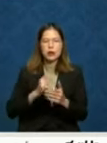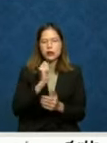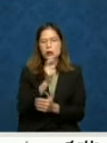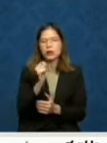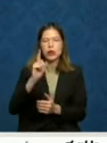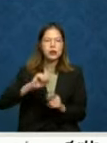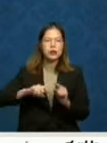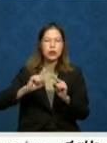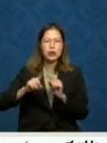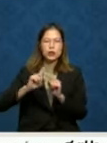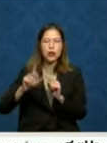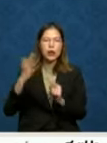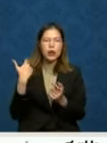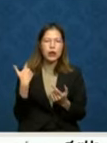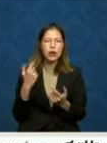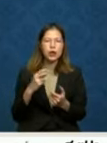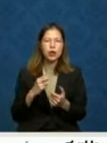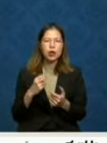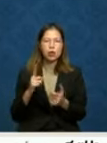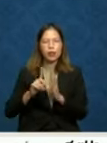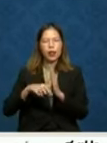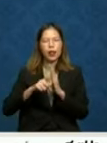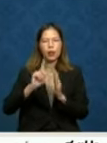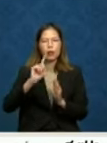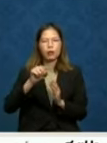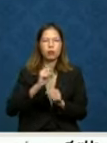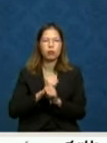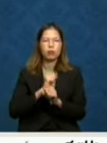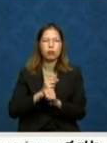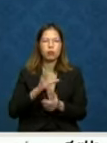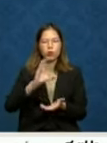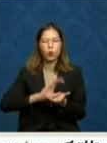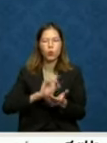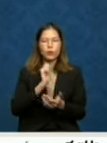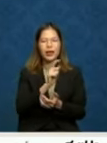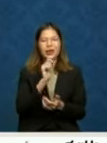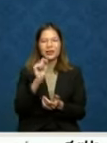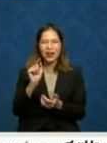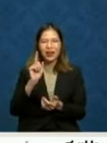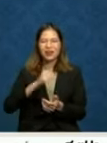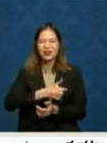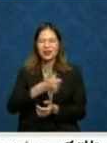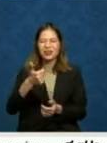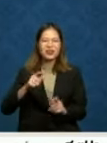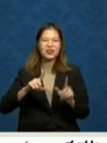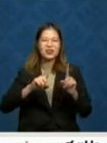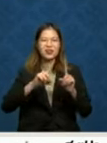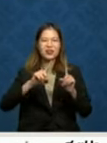ำปีผ่านสำนักงานเลขาธิการสภาผู้แทนราษฎรเป็นงบรายจ่ายอื่นจำนวน